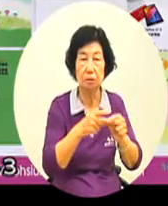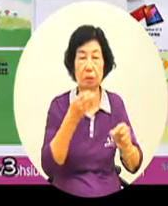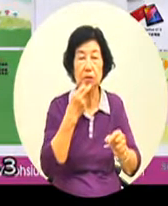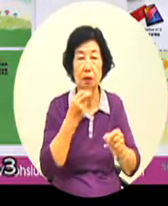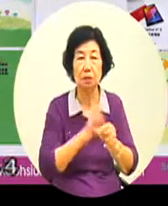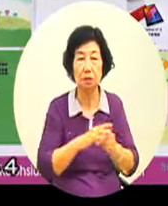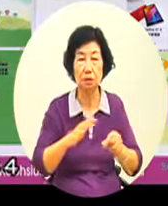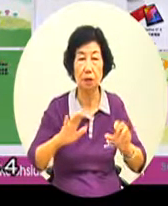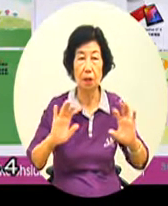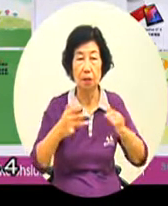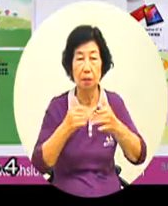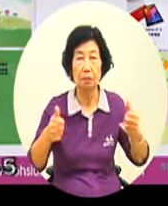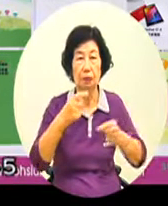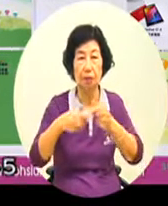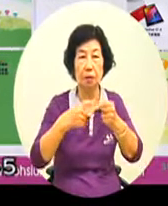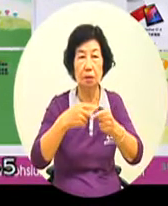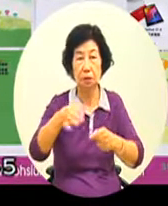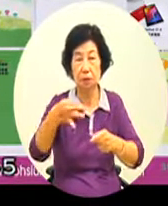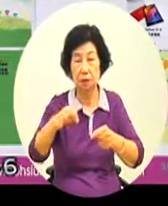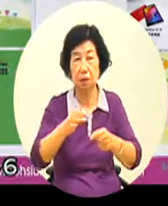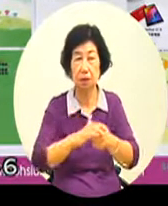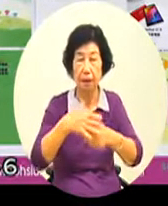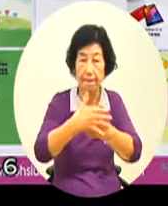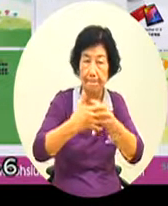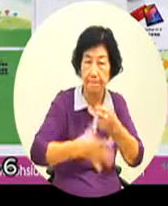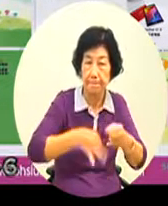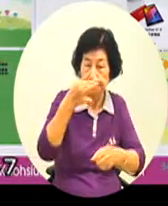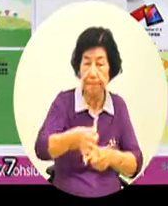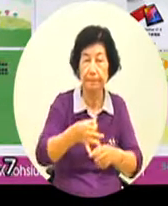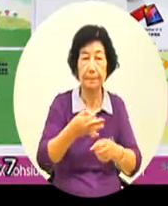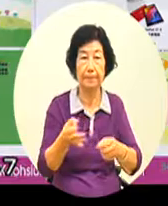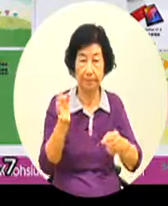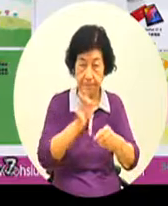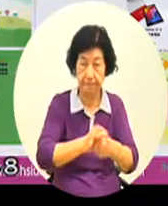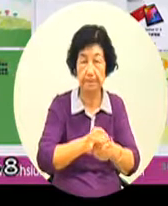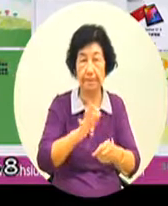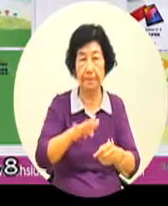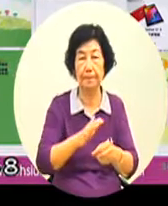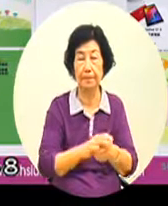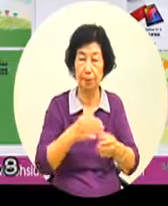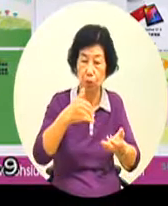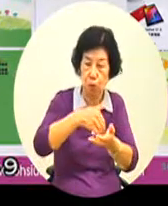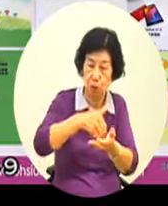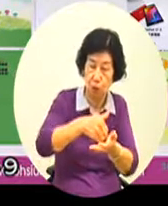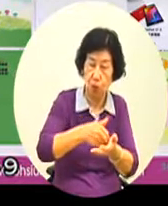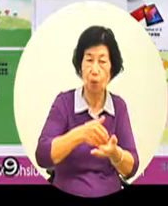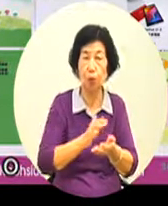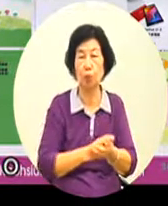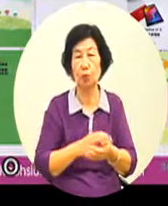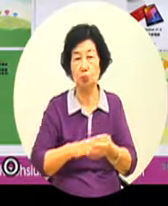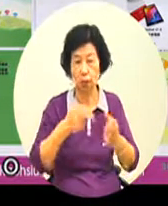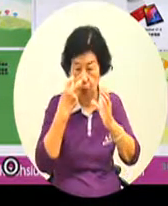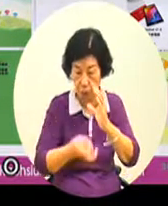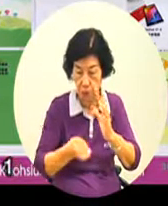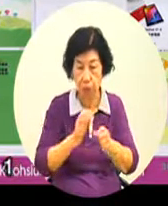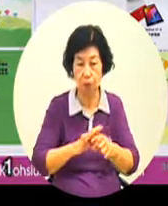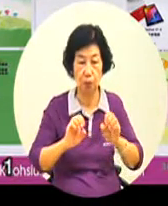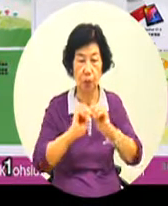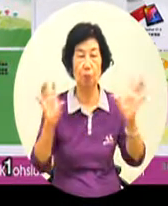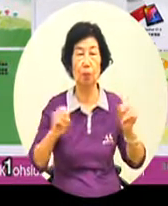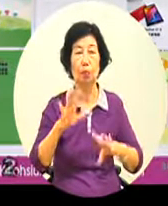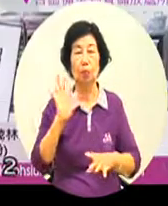费啊的一些不管是补助或者是弱势民众的访视跟宣导，也是我们的工作重